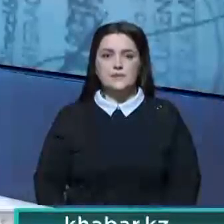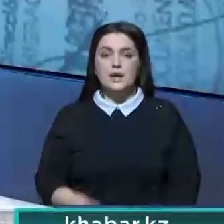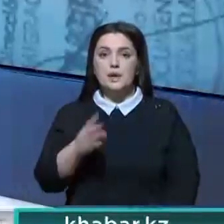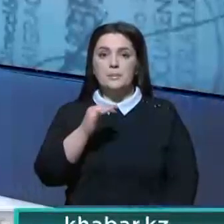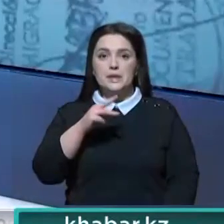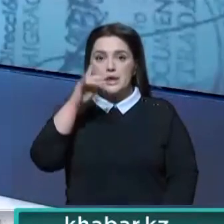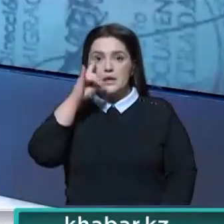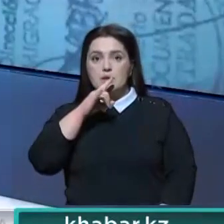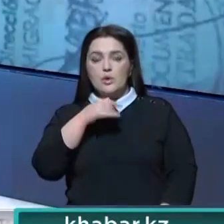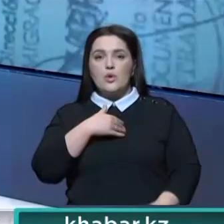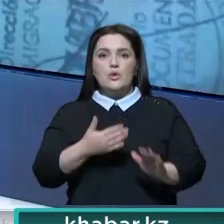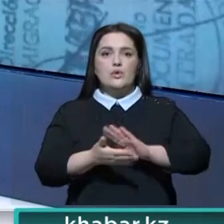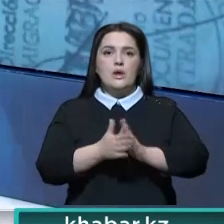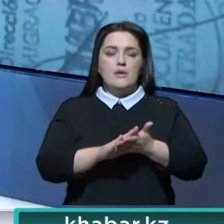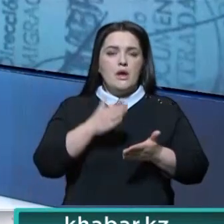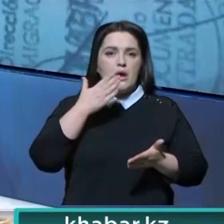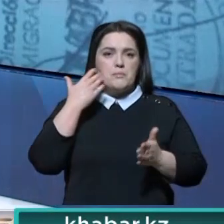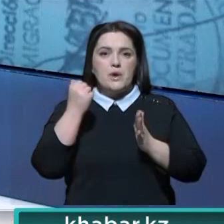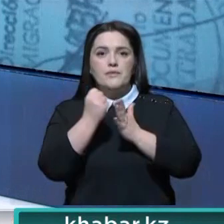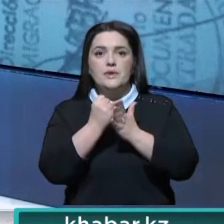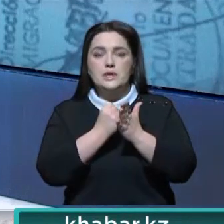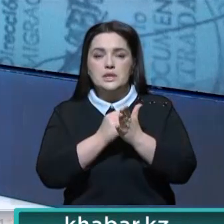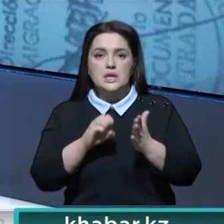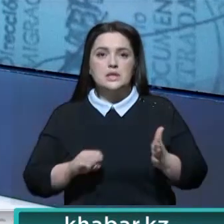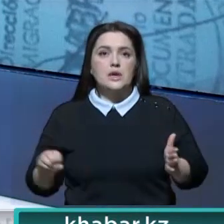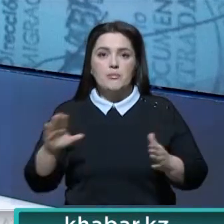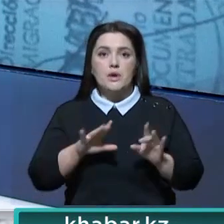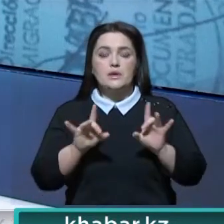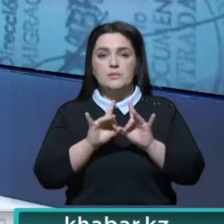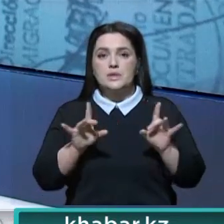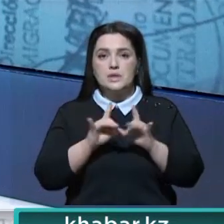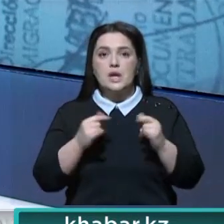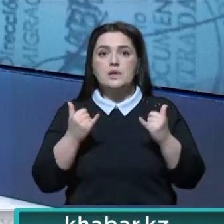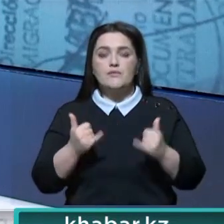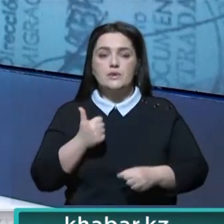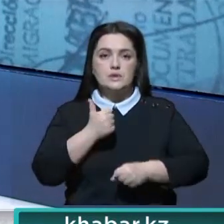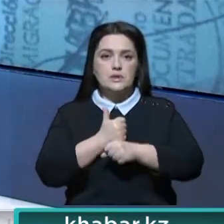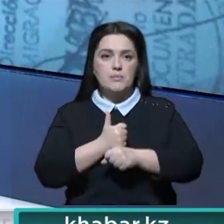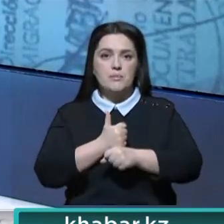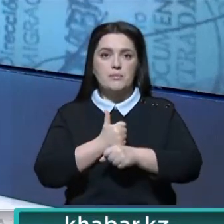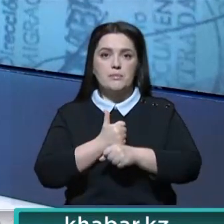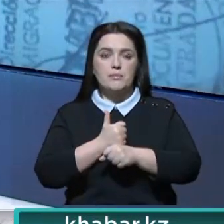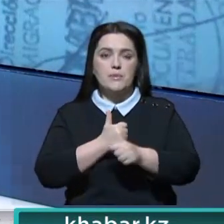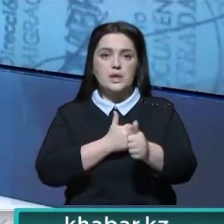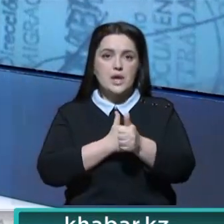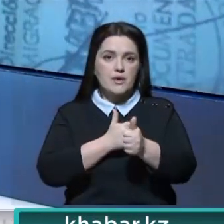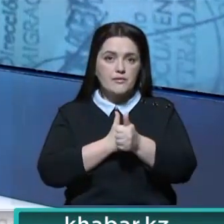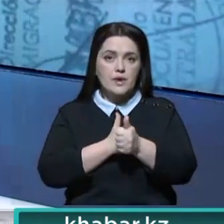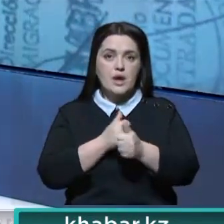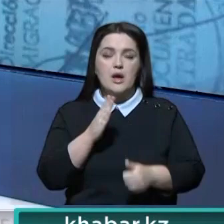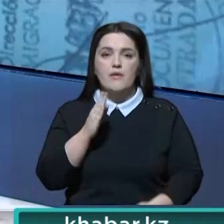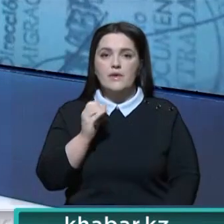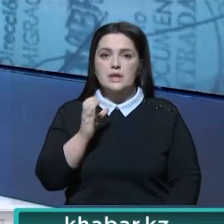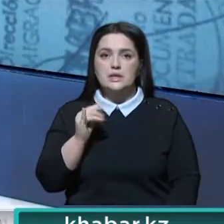МИД Казахстана намерен договориться об облегчении визового режима с Евросоюзом. Об этом рассказал сегодня замглавы ведомства Роман